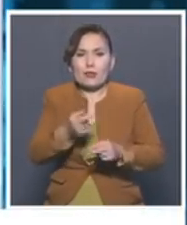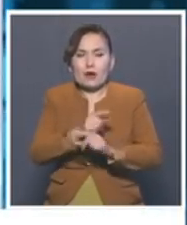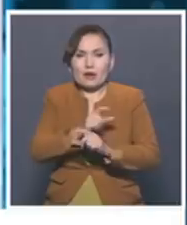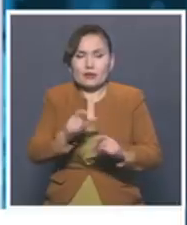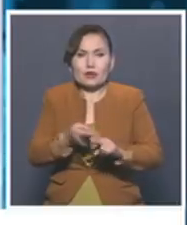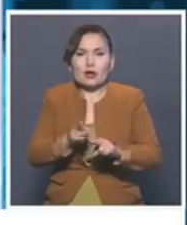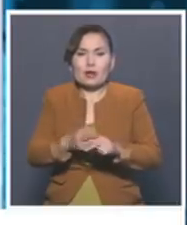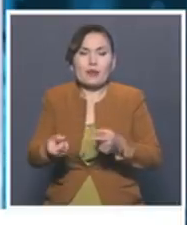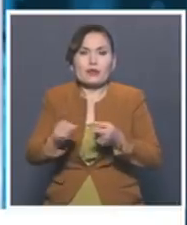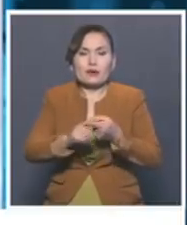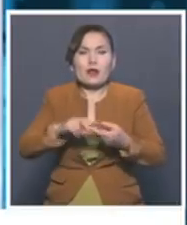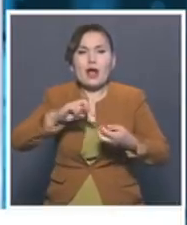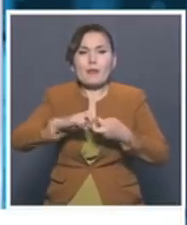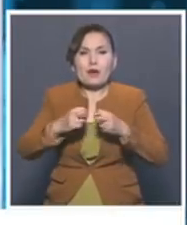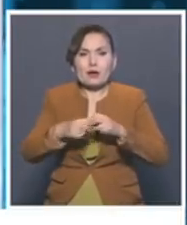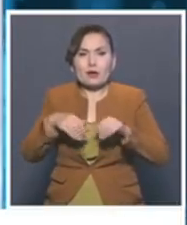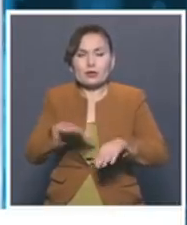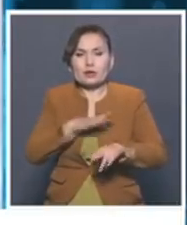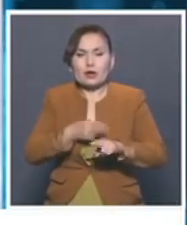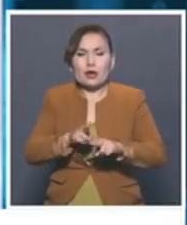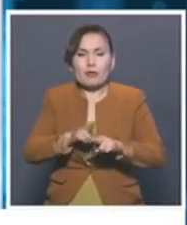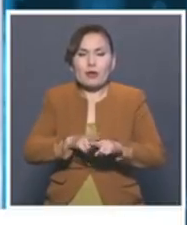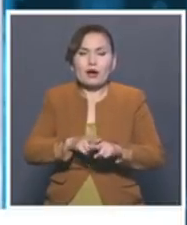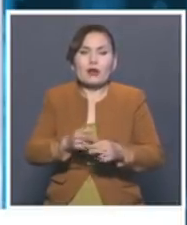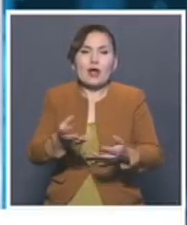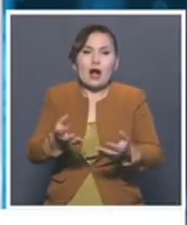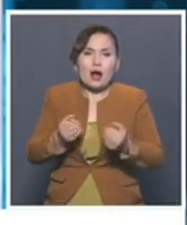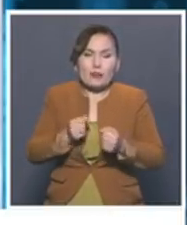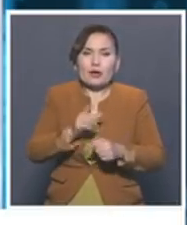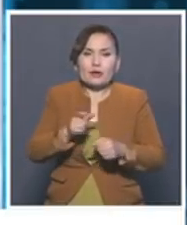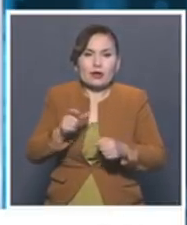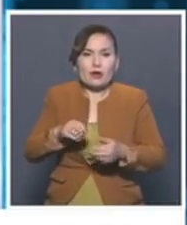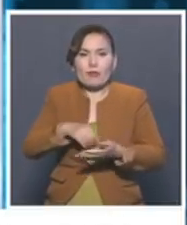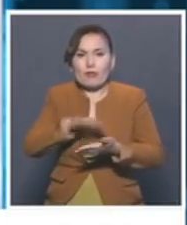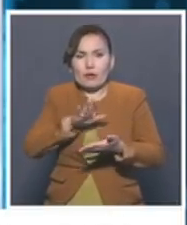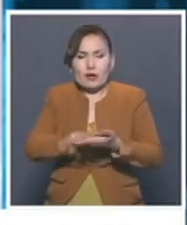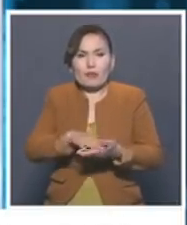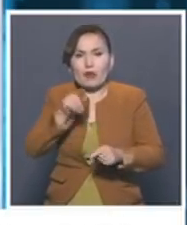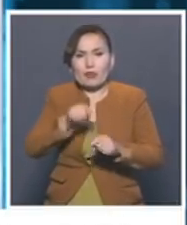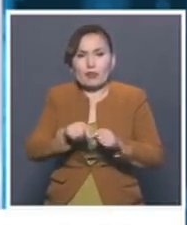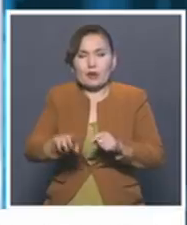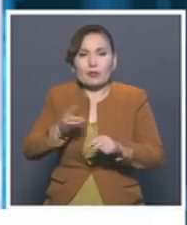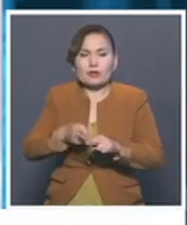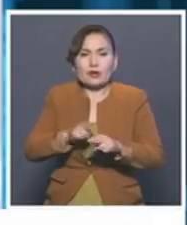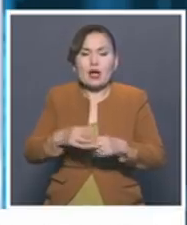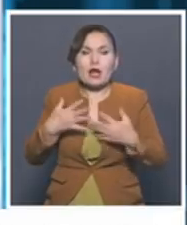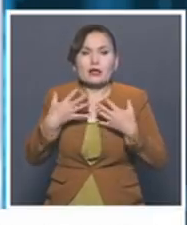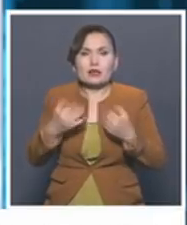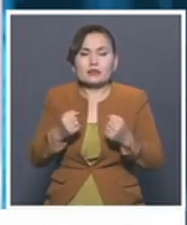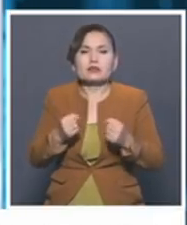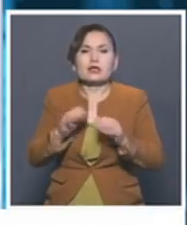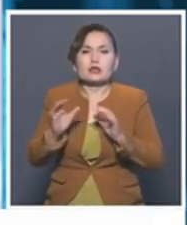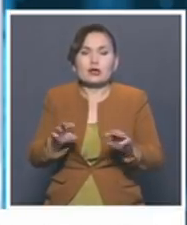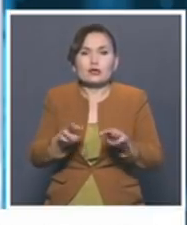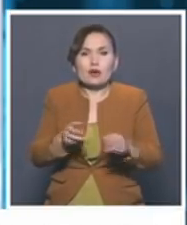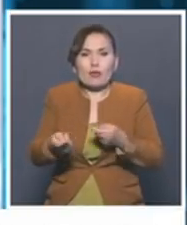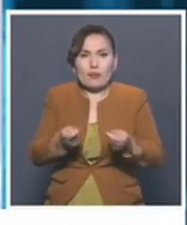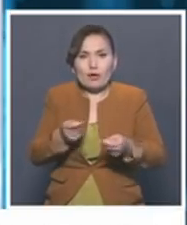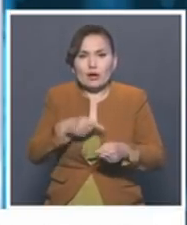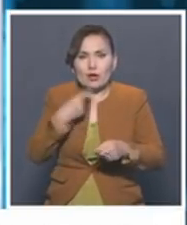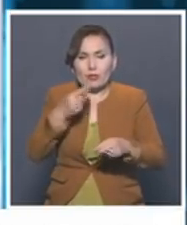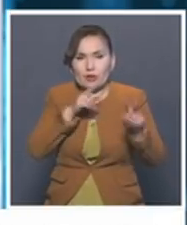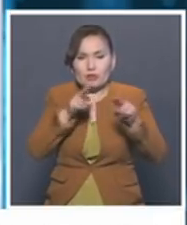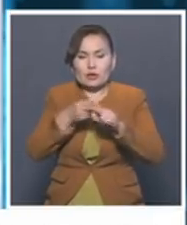емделушіні байланыстырып, мәселені реттедік. Қабылдауда болған болмағанын анықтап береміз. Мұның бәрін денсаулық сақтау басқармасы көріп отыр, ал түйткілді талдау,